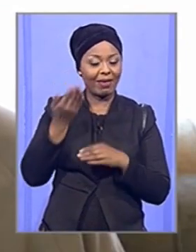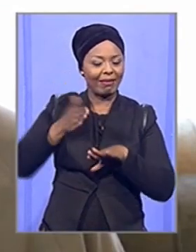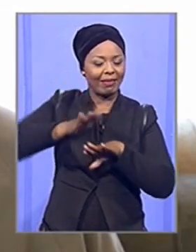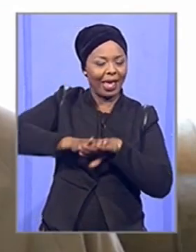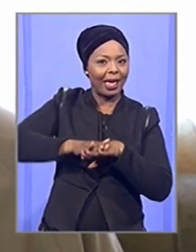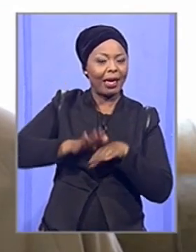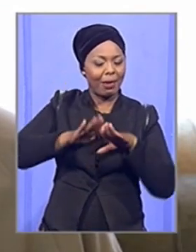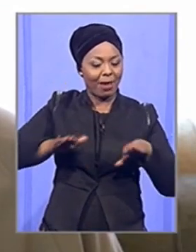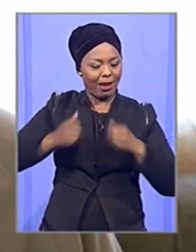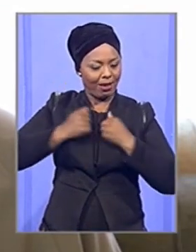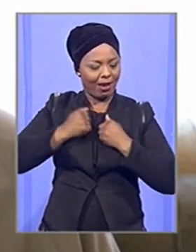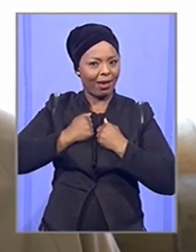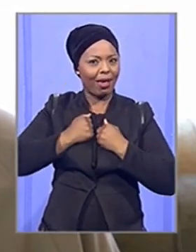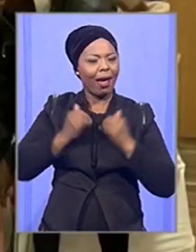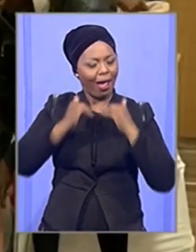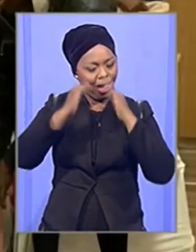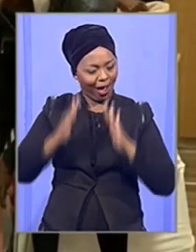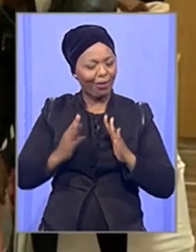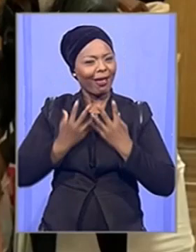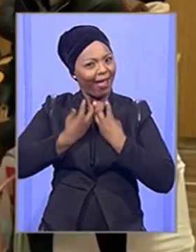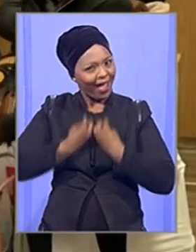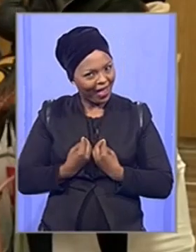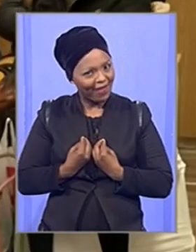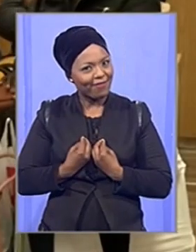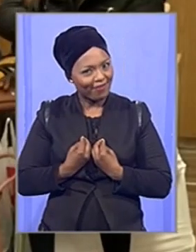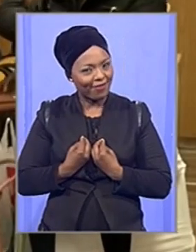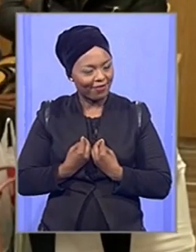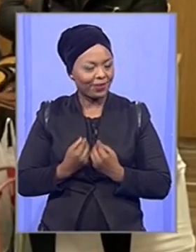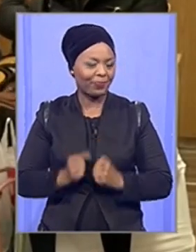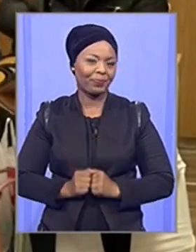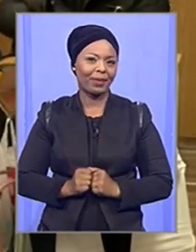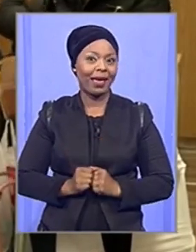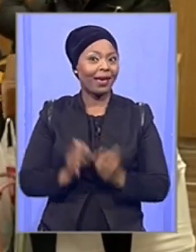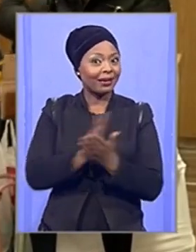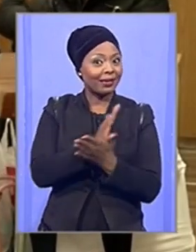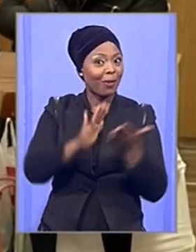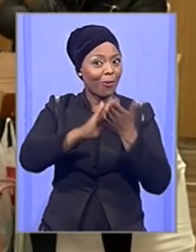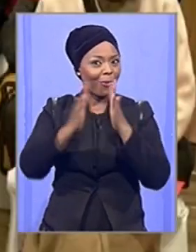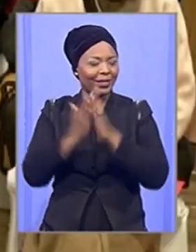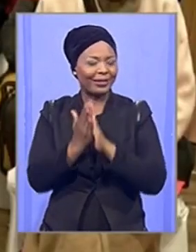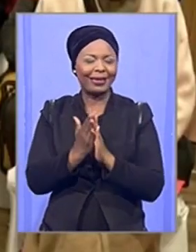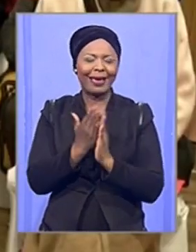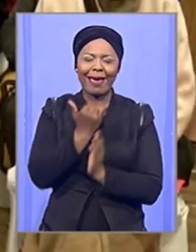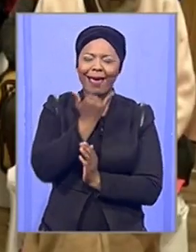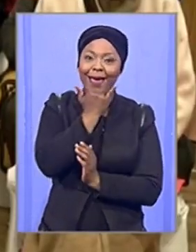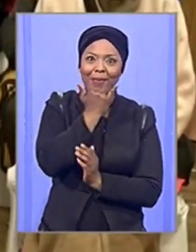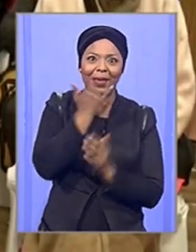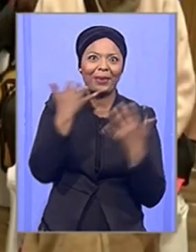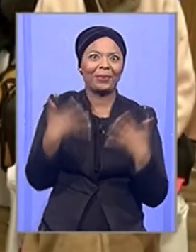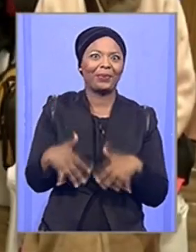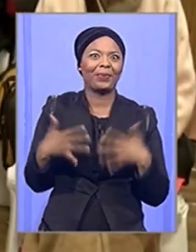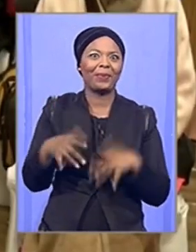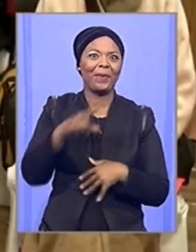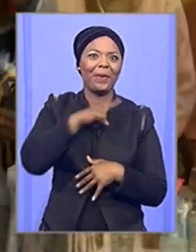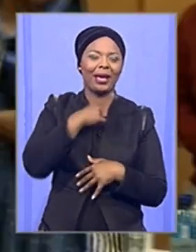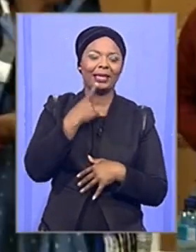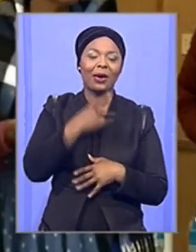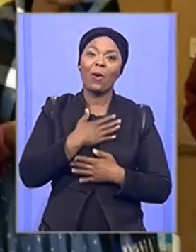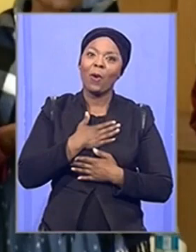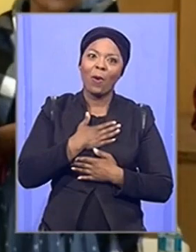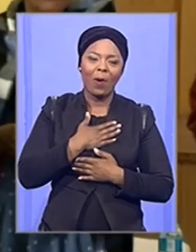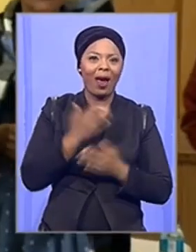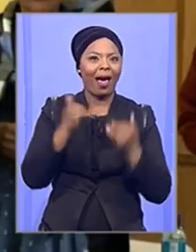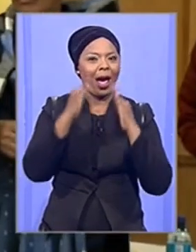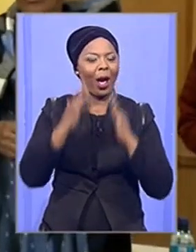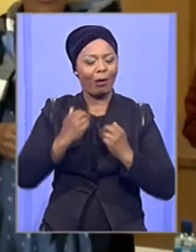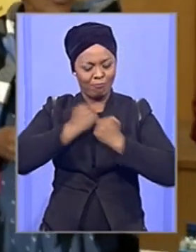ba ka bana le mo ba tla dulang teng. Ba bangwe ba badudi ba bontšitše lethabo ka go ba beng ba dintlo tšeo ba ikgantšhago ka tšona.